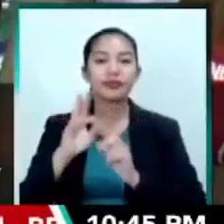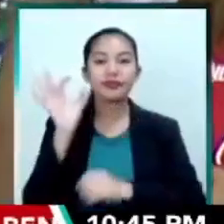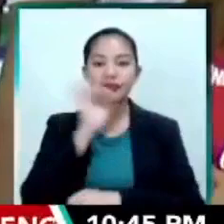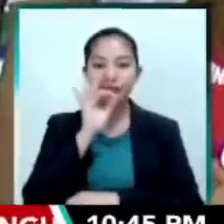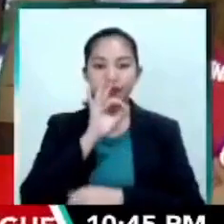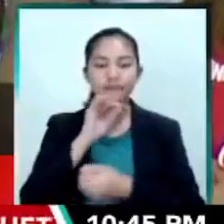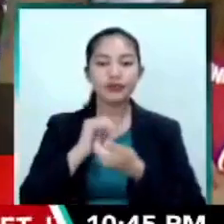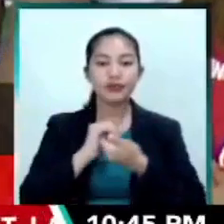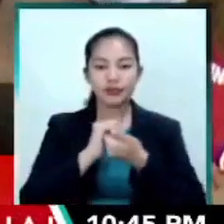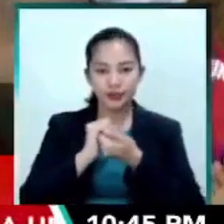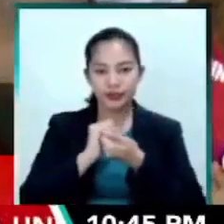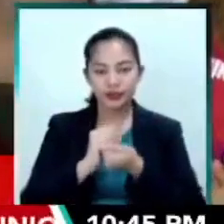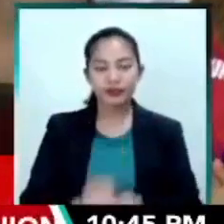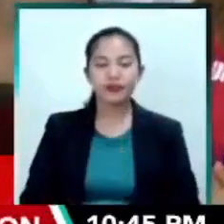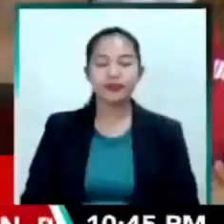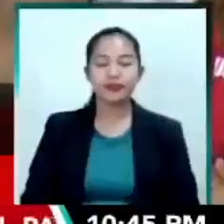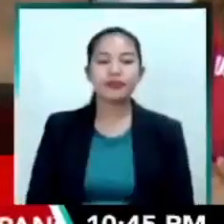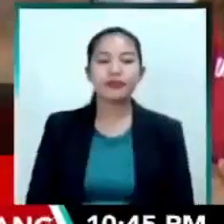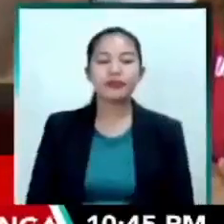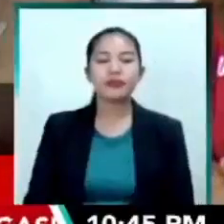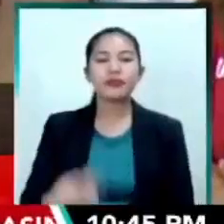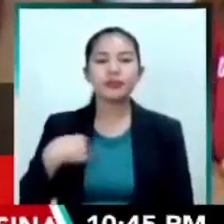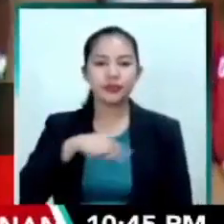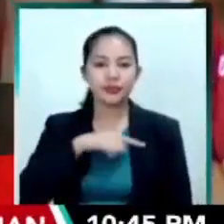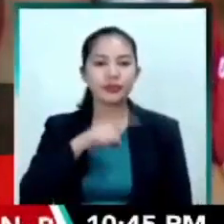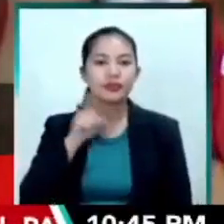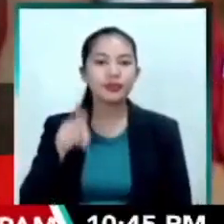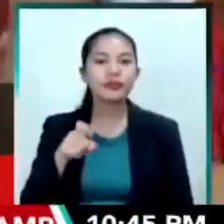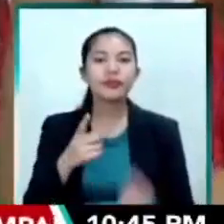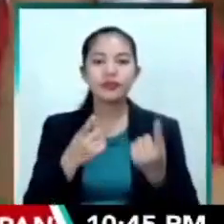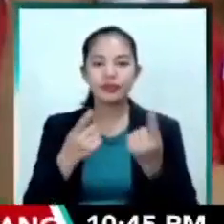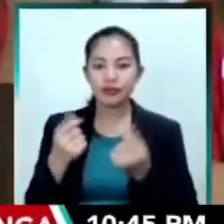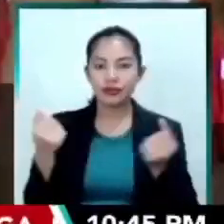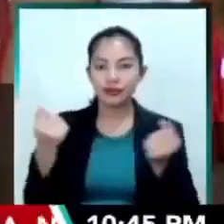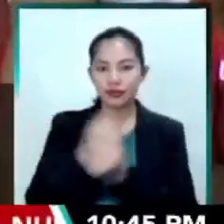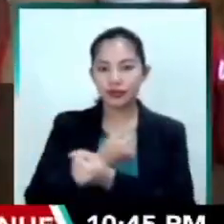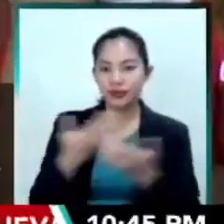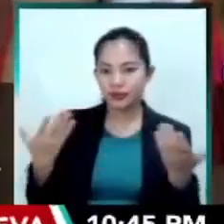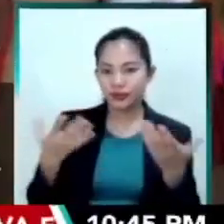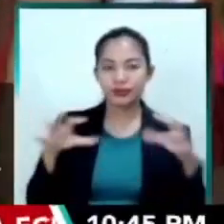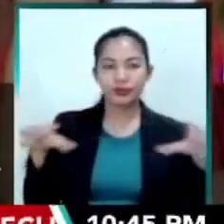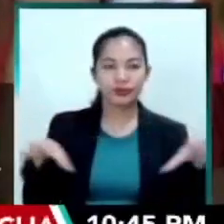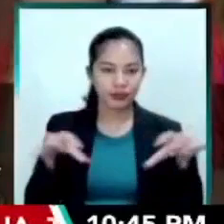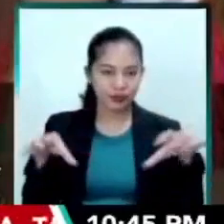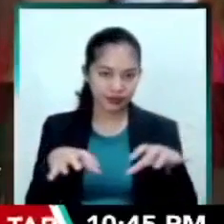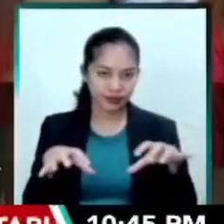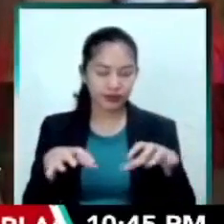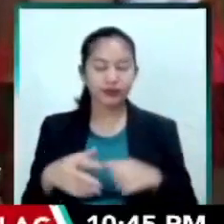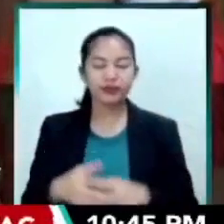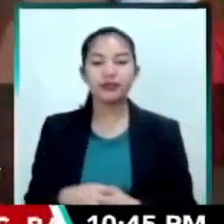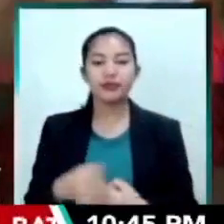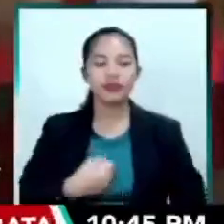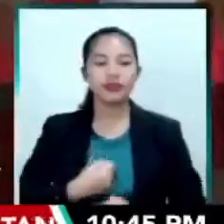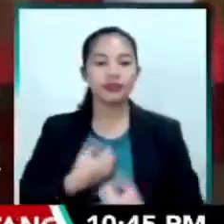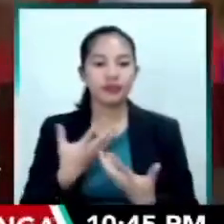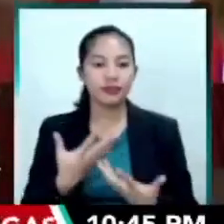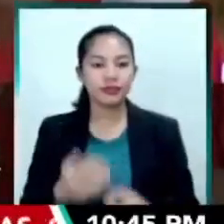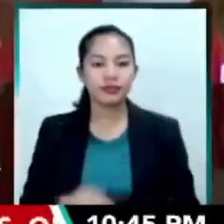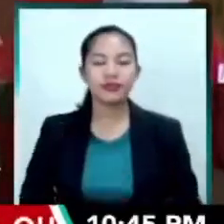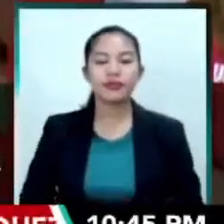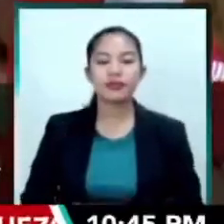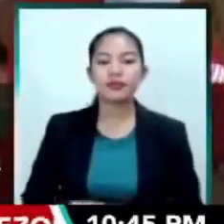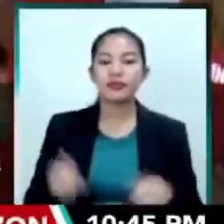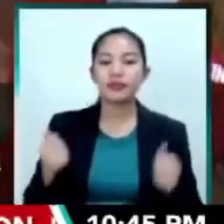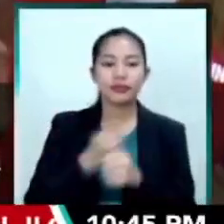Gawin po natin ang lahat. Lahat ng kailangan gawing trabaho, lahat ng kailangan gawing sakripisyo, lahat ng ating kakayahan, lahat ng